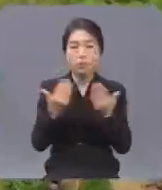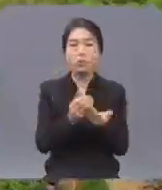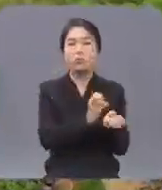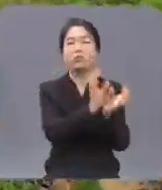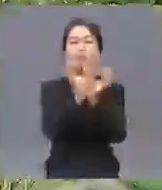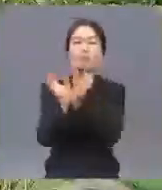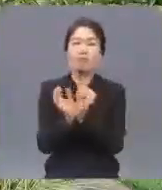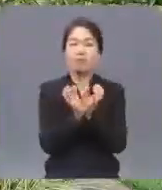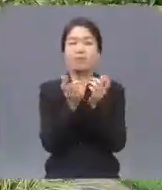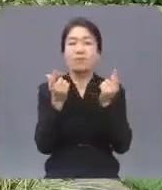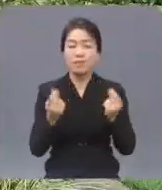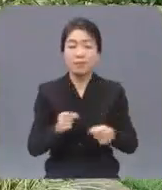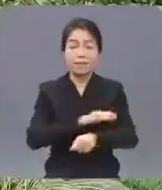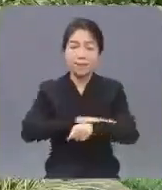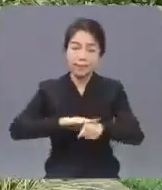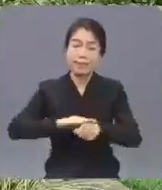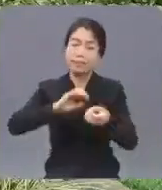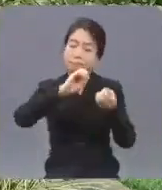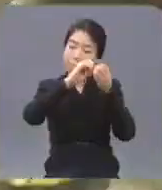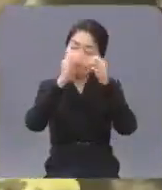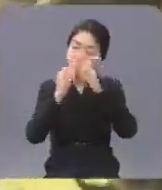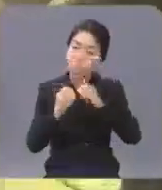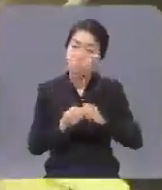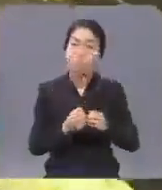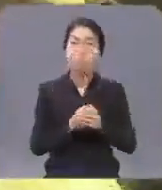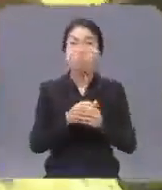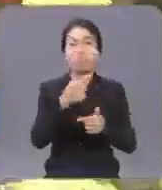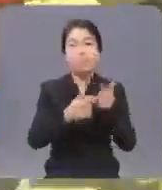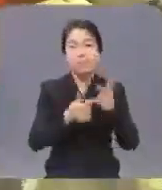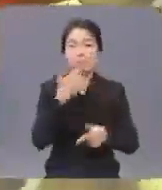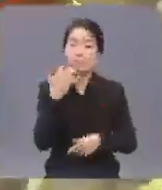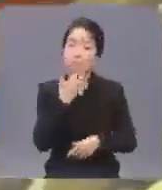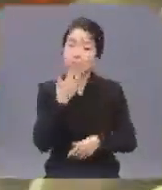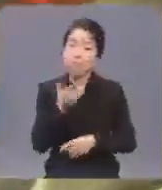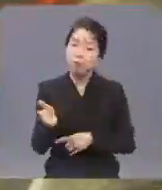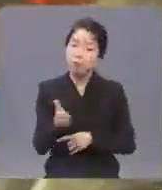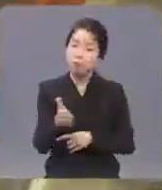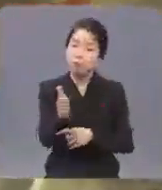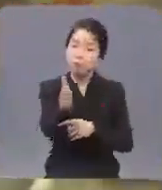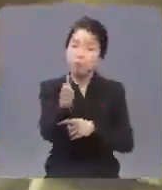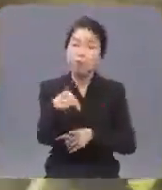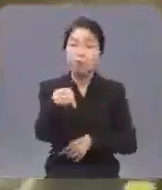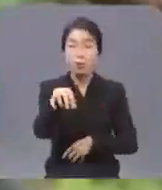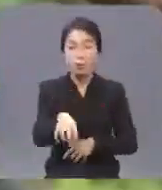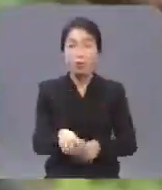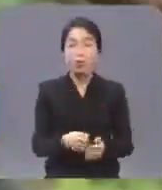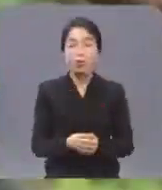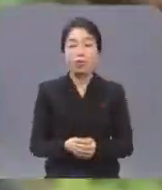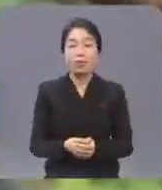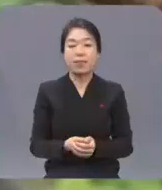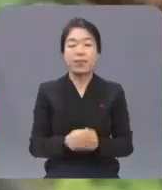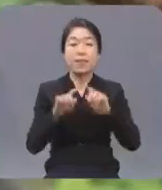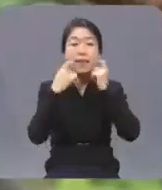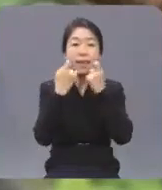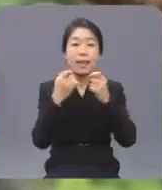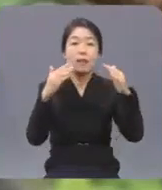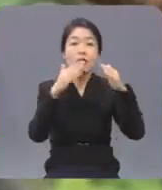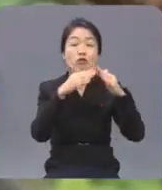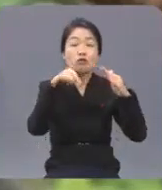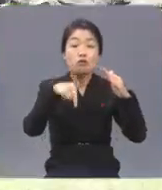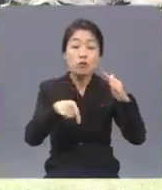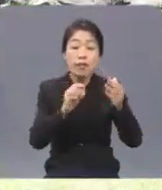정원입니다. 잘 다듬어진 조경수와 형형색색의 물고기들이 헤엄치는 연못. 개인 주택에